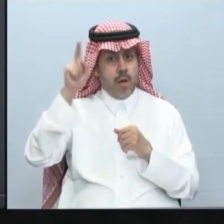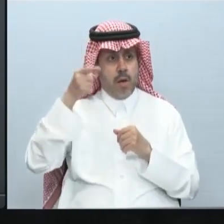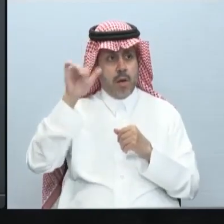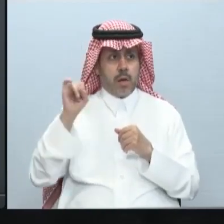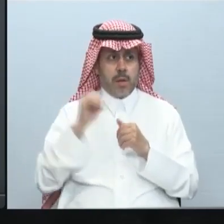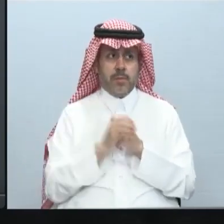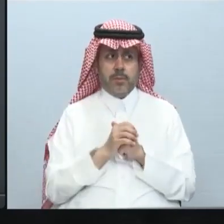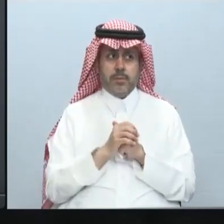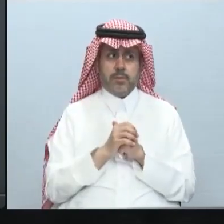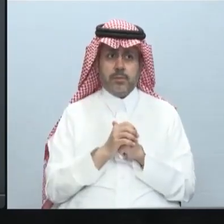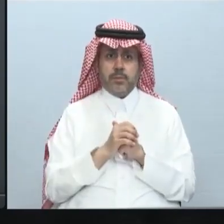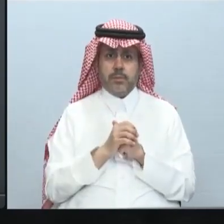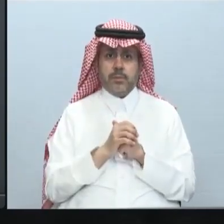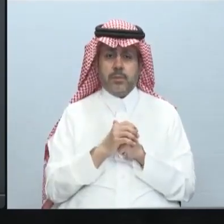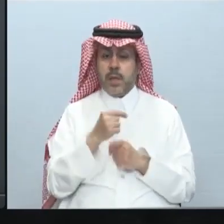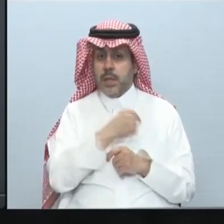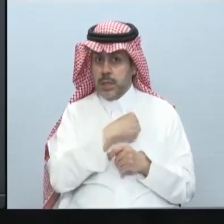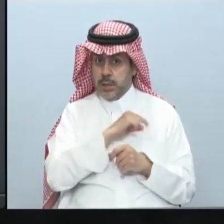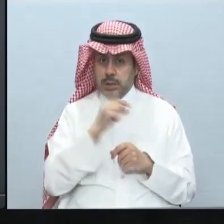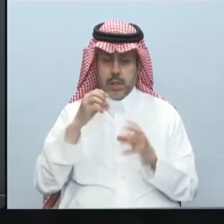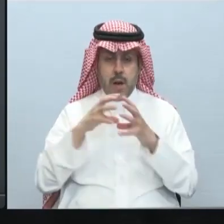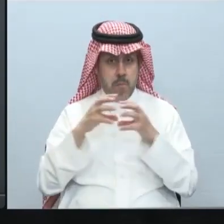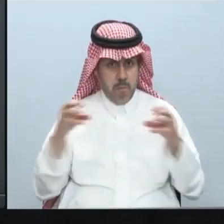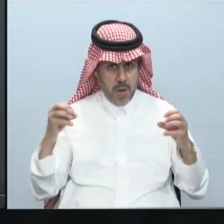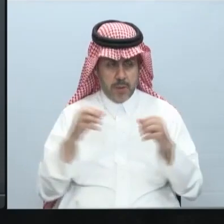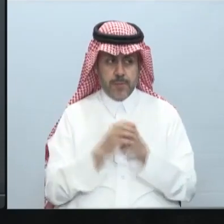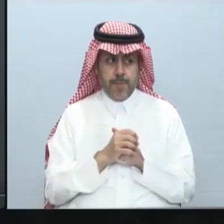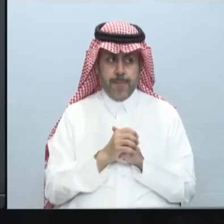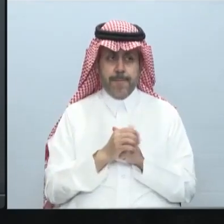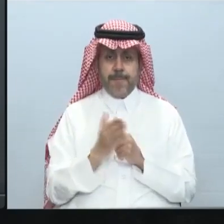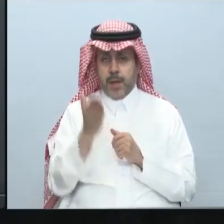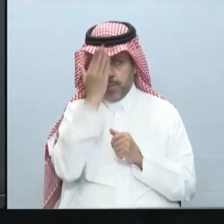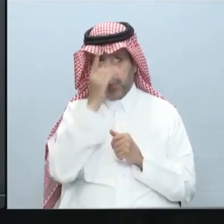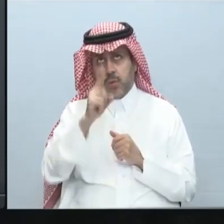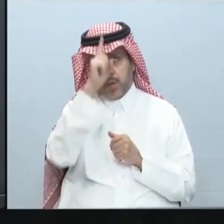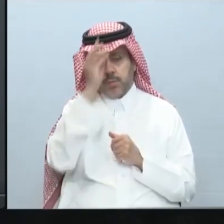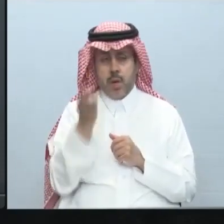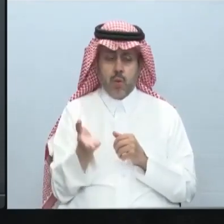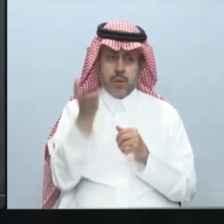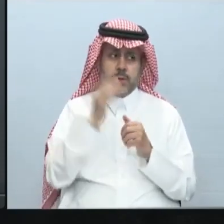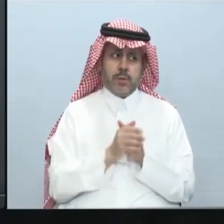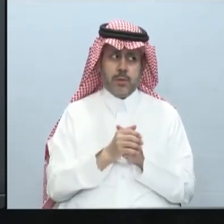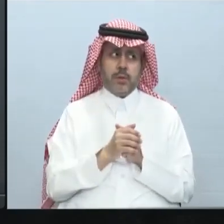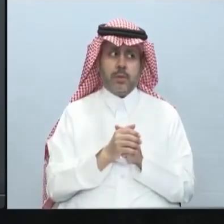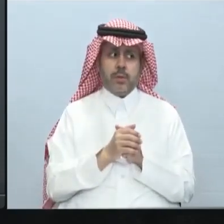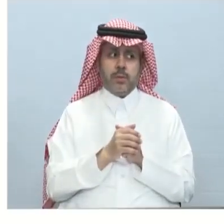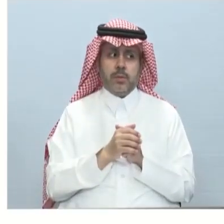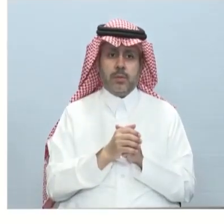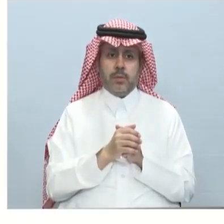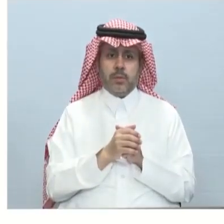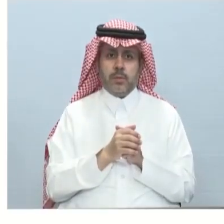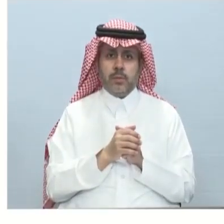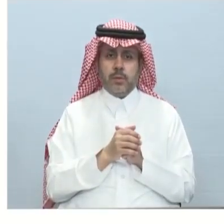لكن يريد منا ان نستشعر هذا المعنى وهي عباده الله سبحانه بالدعاء